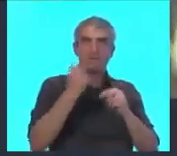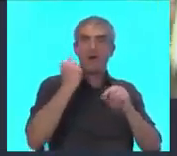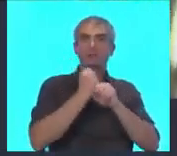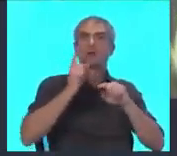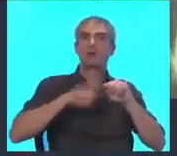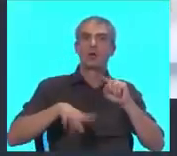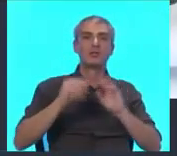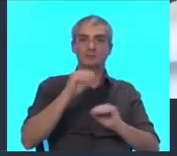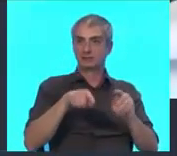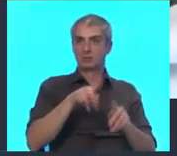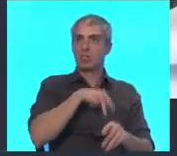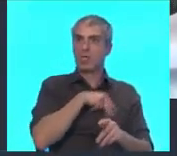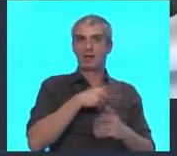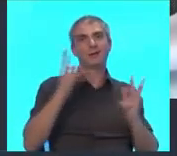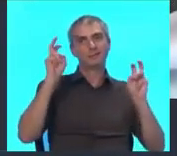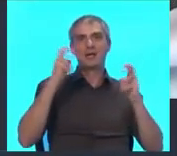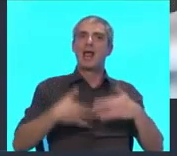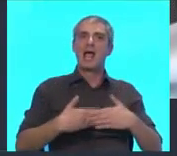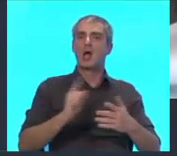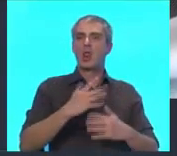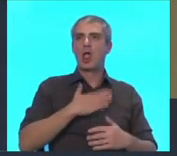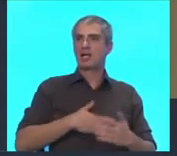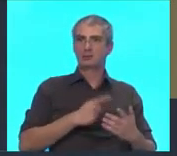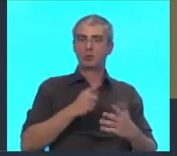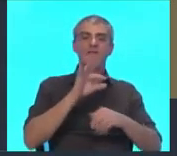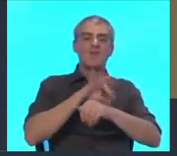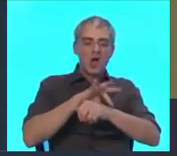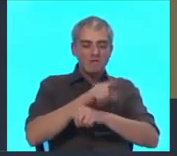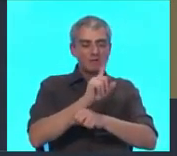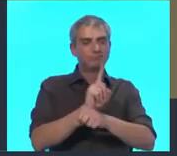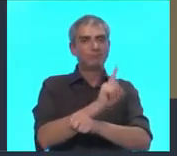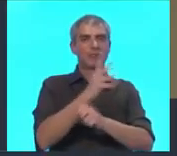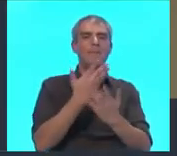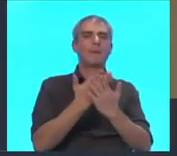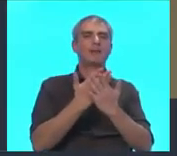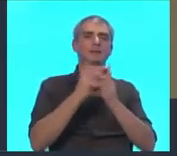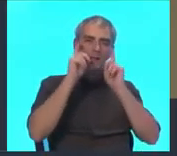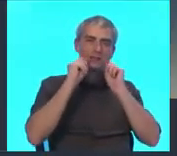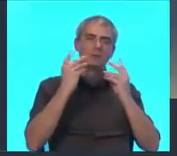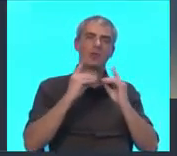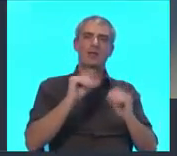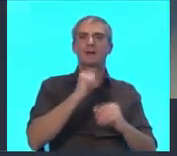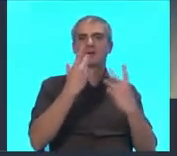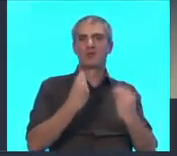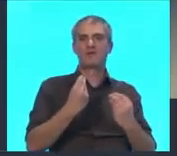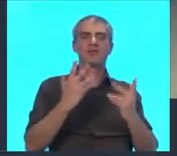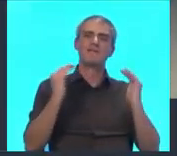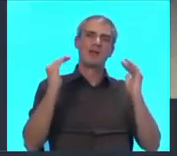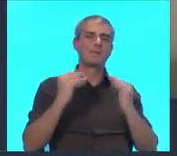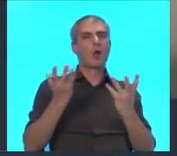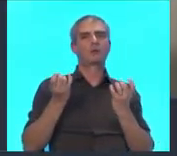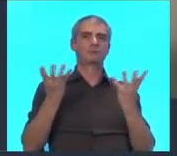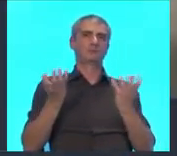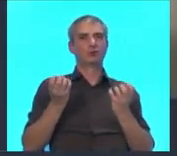היישומון אחראי להיריון הלא רצוי. והרופאים, הם בינתיים ממליצים לסמוך על הדרכים הישנות, ואולי הפחות נוצצות, אבל